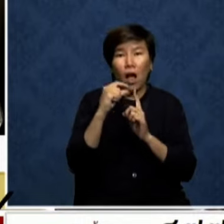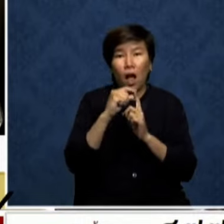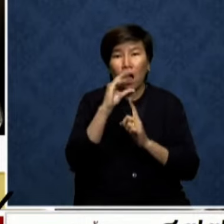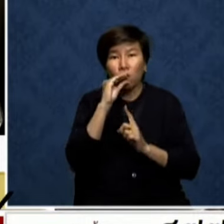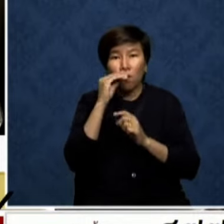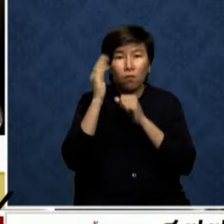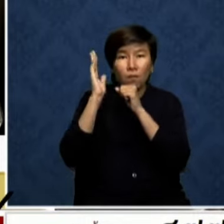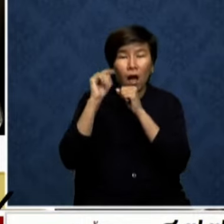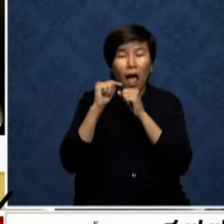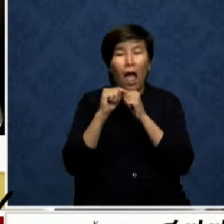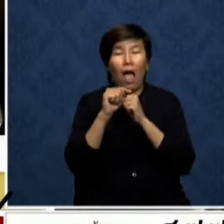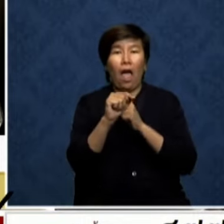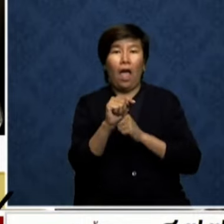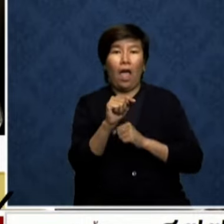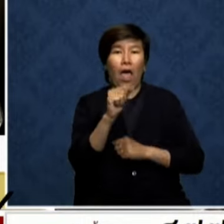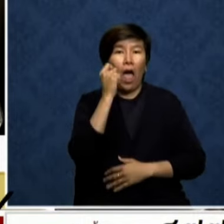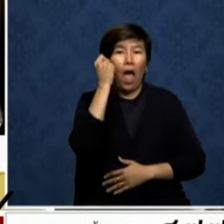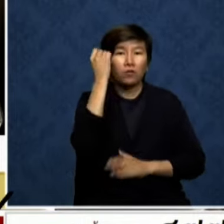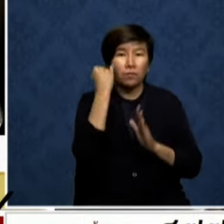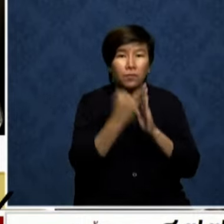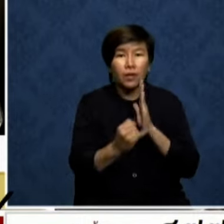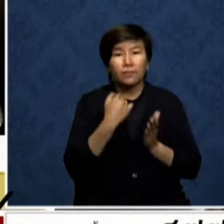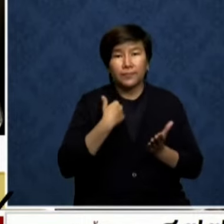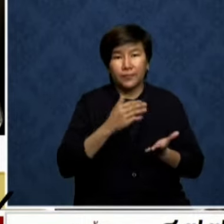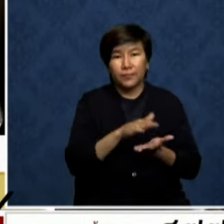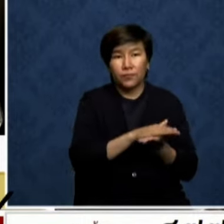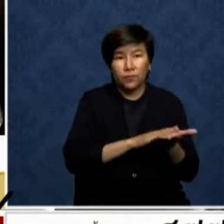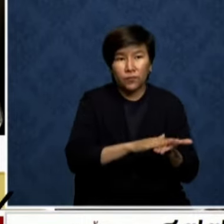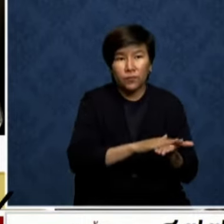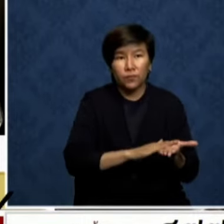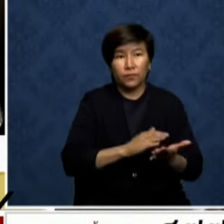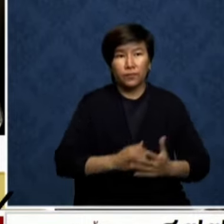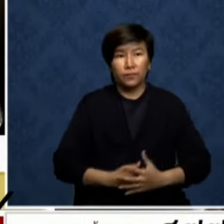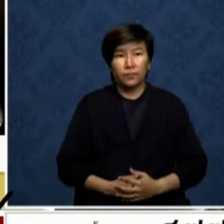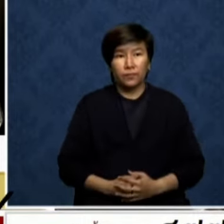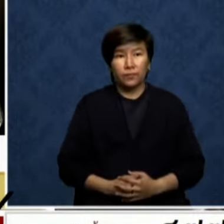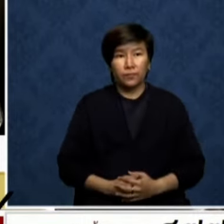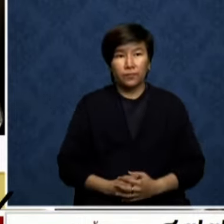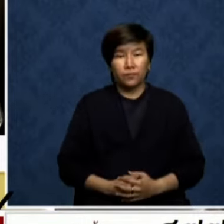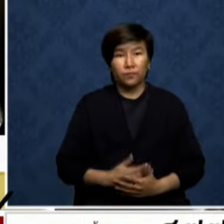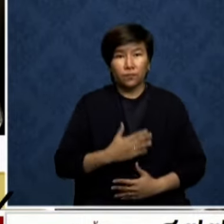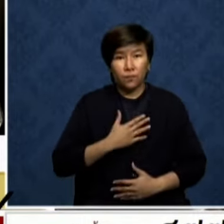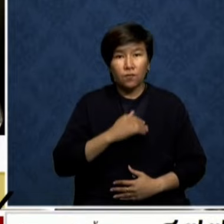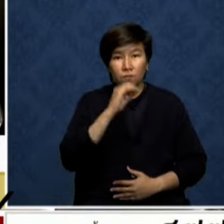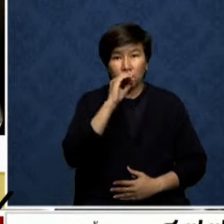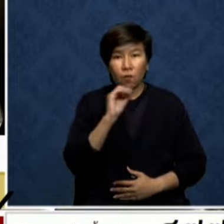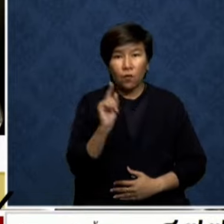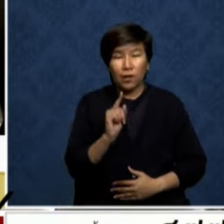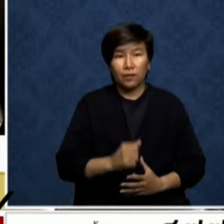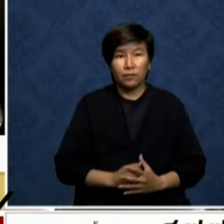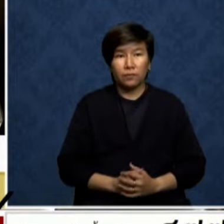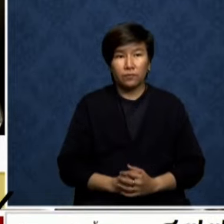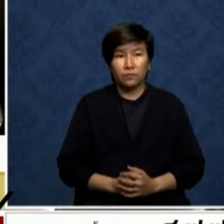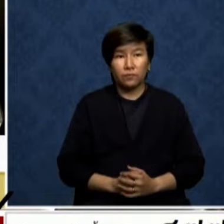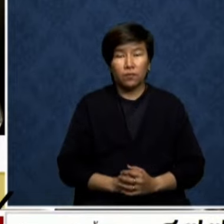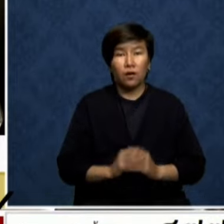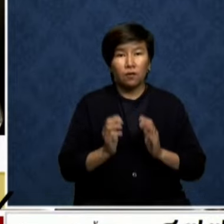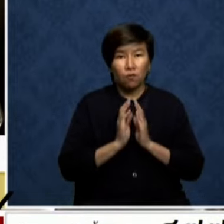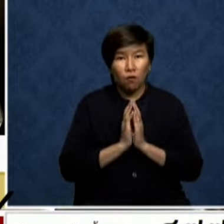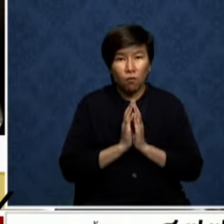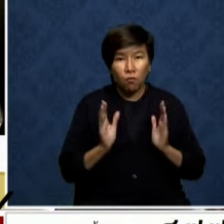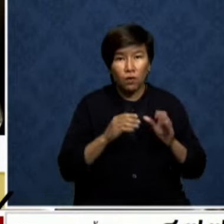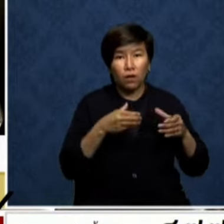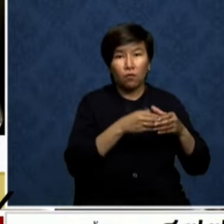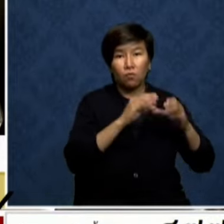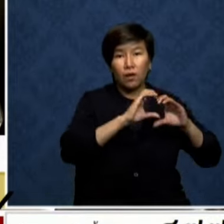ที่อาจะทำใหท่วสุธเข้ใจผิดผมก็ permitir หยุยันว่าผมต้องขอขบคุณทวธ